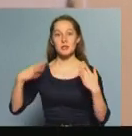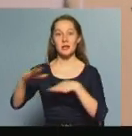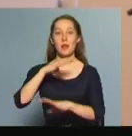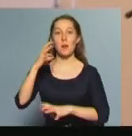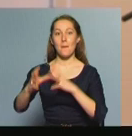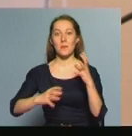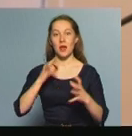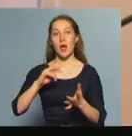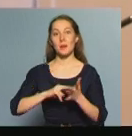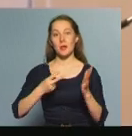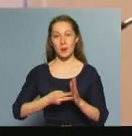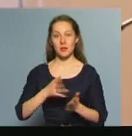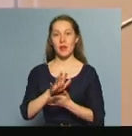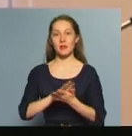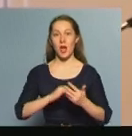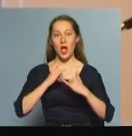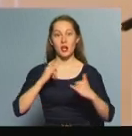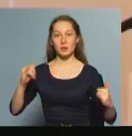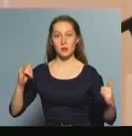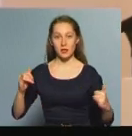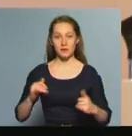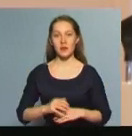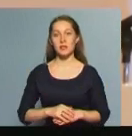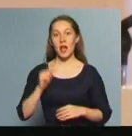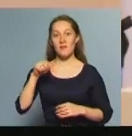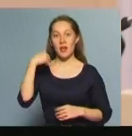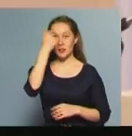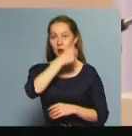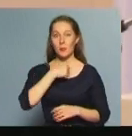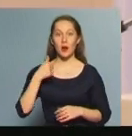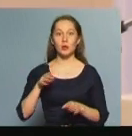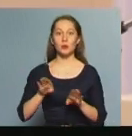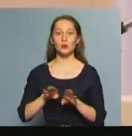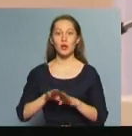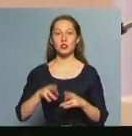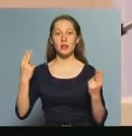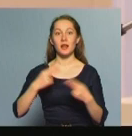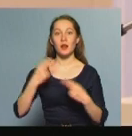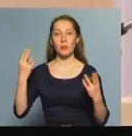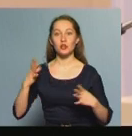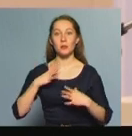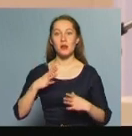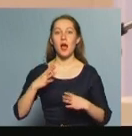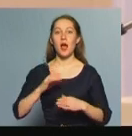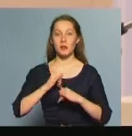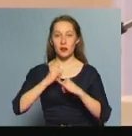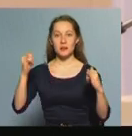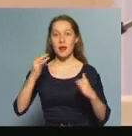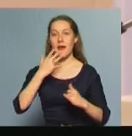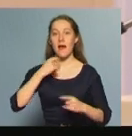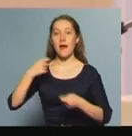намерена и дальше расширять географию поставок. Так, в этом году, по данным таможни, за 8 месяцев республика уже нарастила экспорта